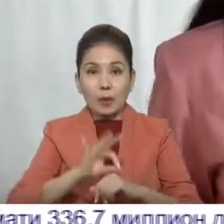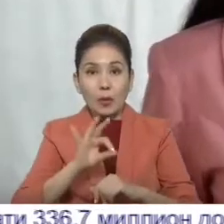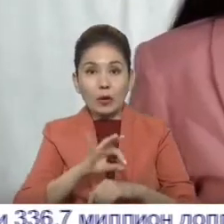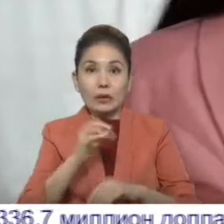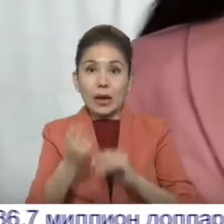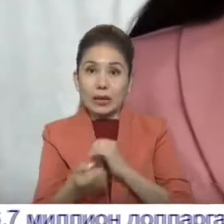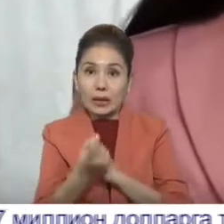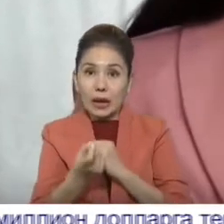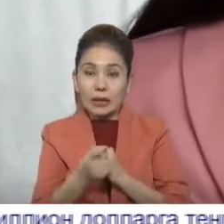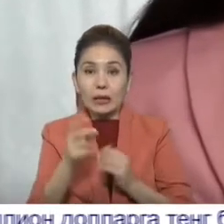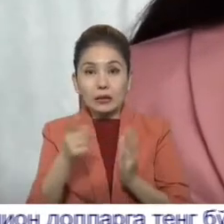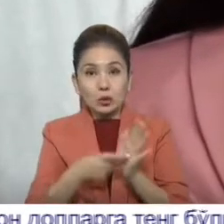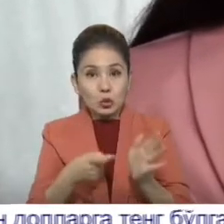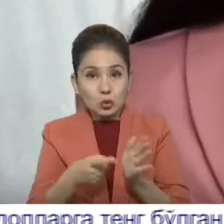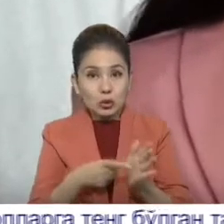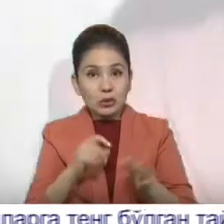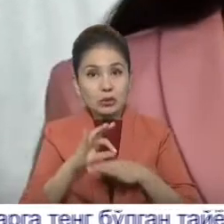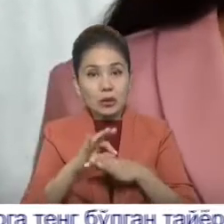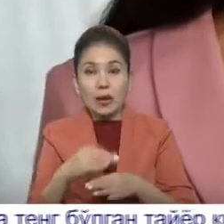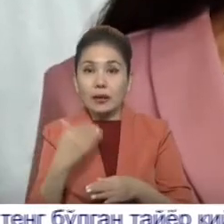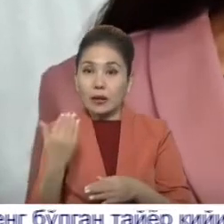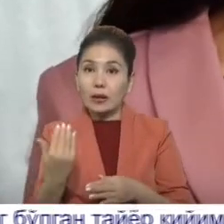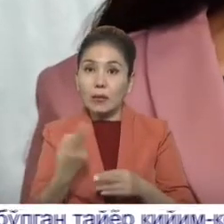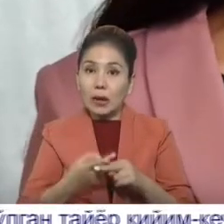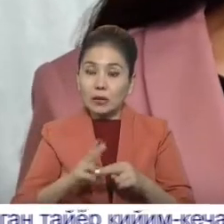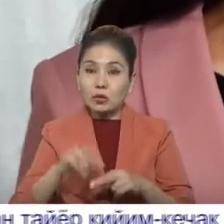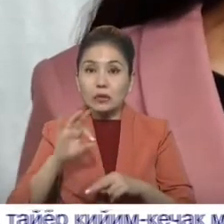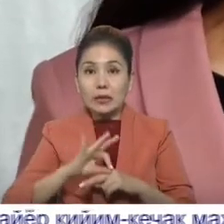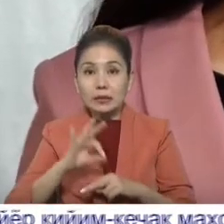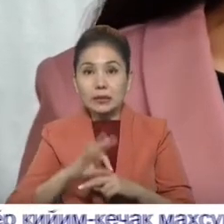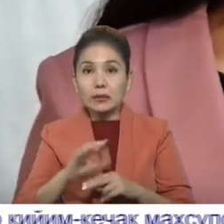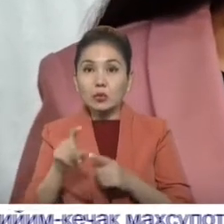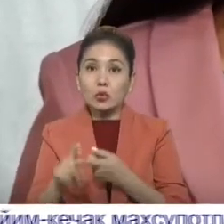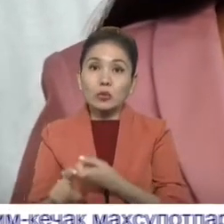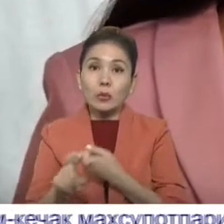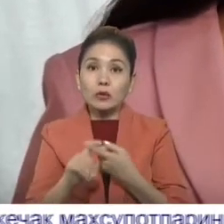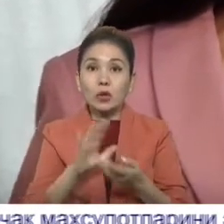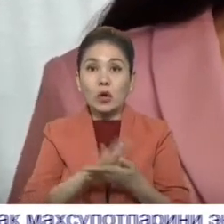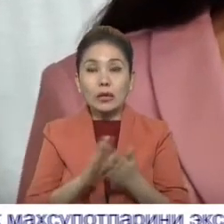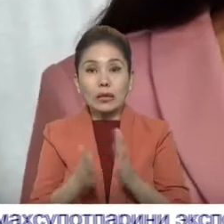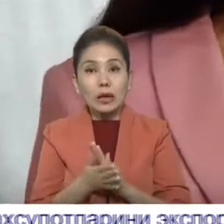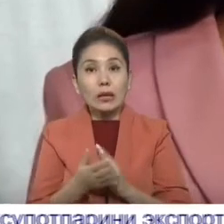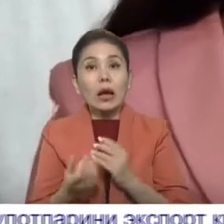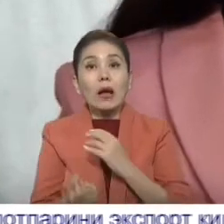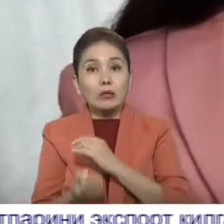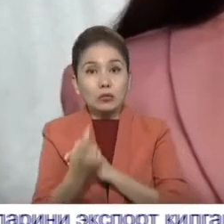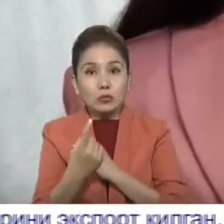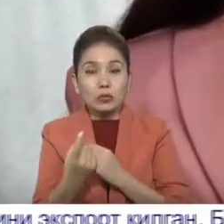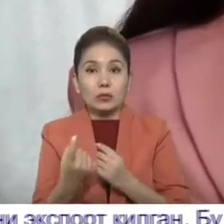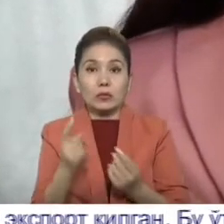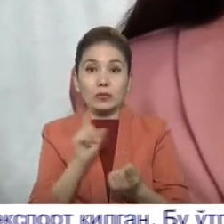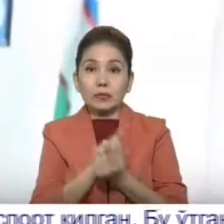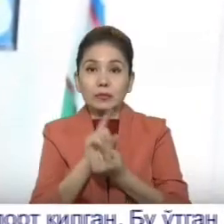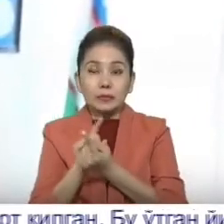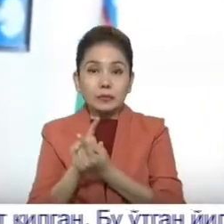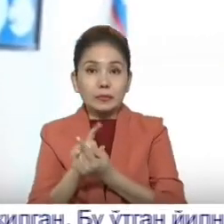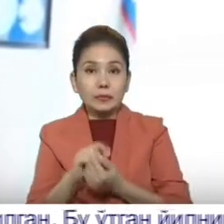aniqlangandan so'ng albatta surishtiruv ishlari olib boriladi. Aytingchi, aynan ushbu kasallikni yuqtirib olish holatlari ko'proq qanday vaziyatlarda